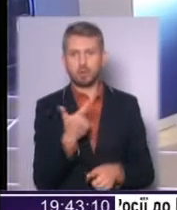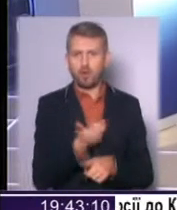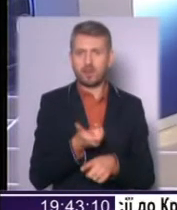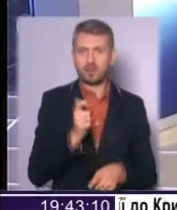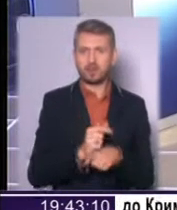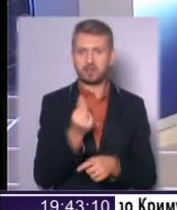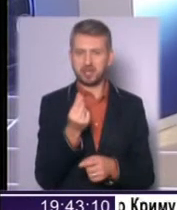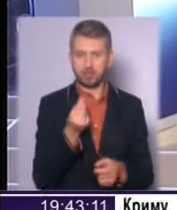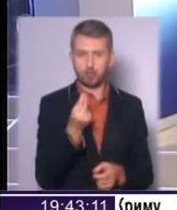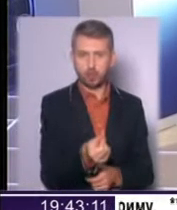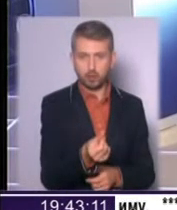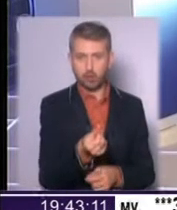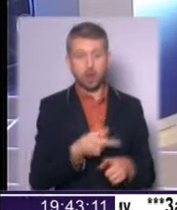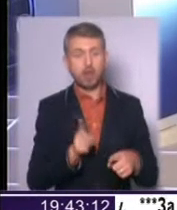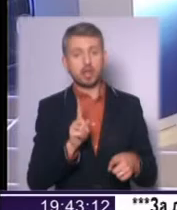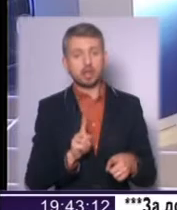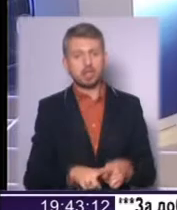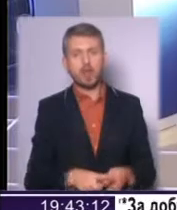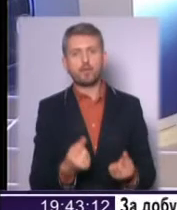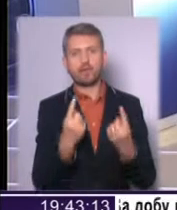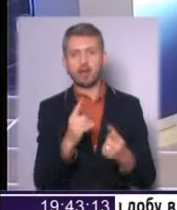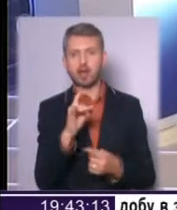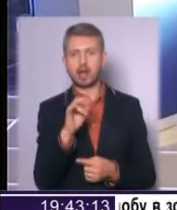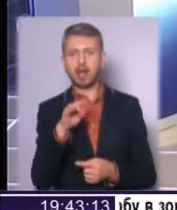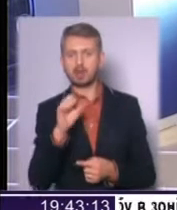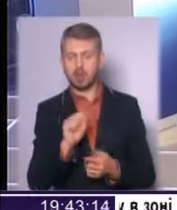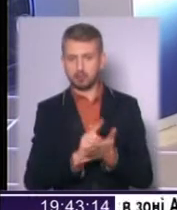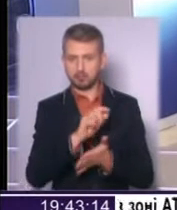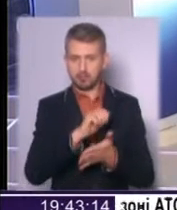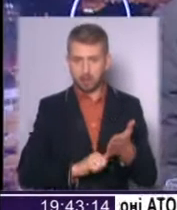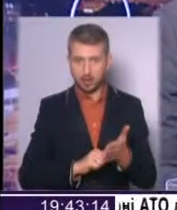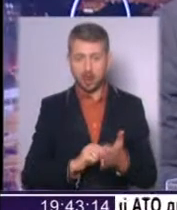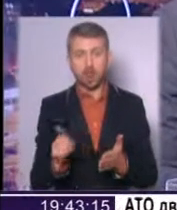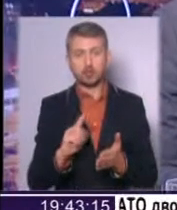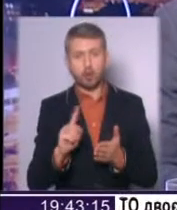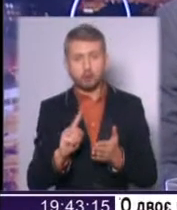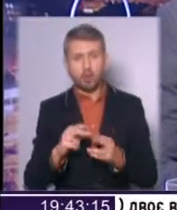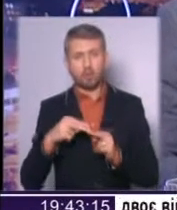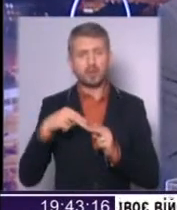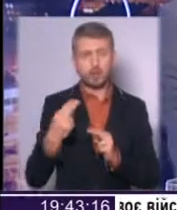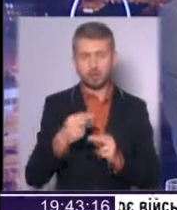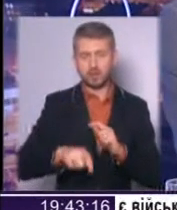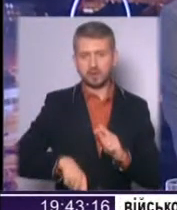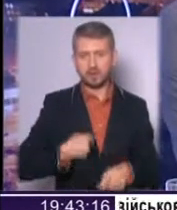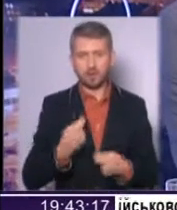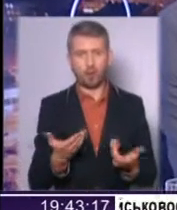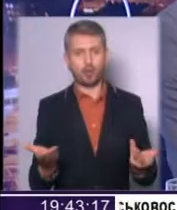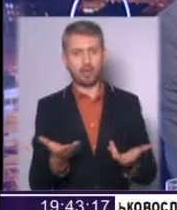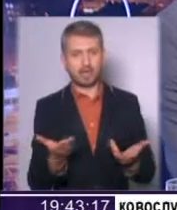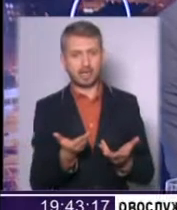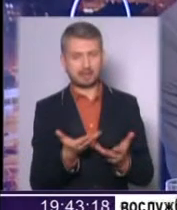за завищеними цінами зараз вимагати звідти від Нафтогазу, від Яценюка, Міністерства енергетики, щодо